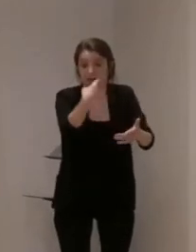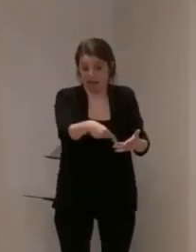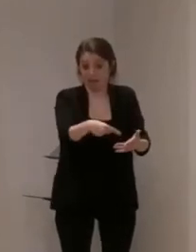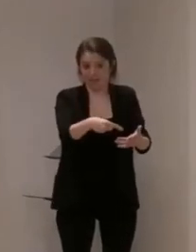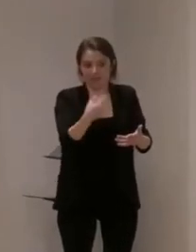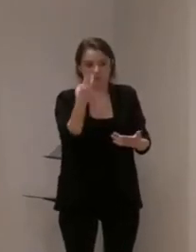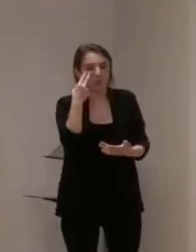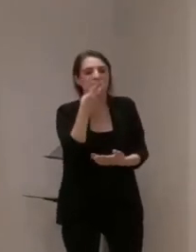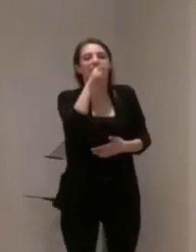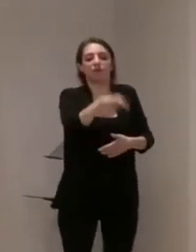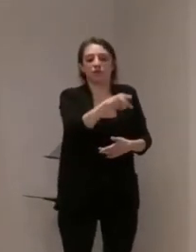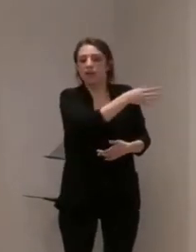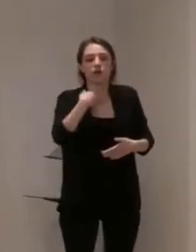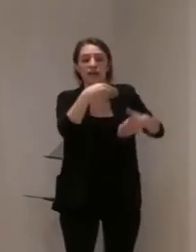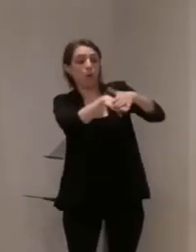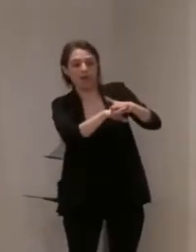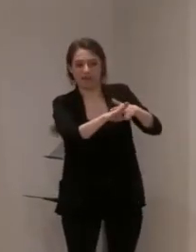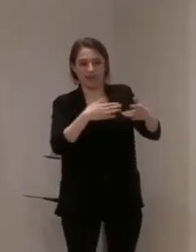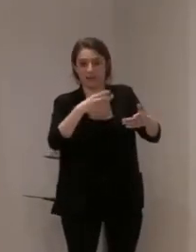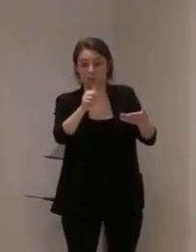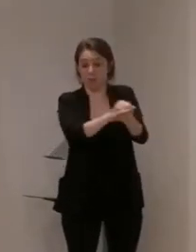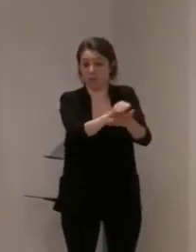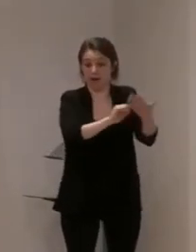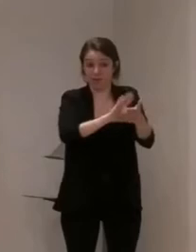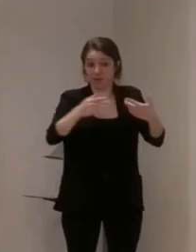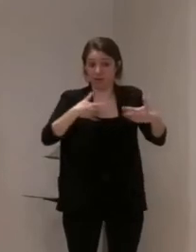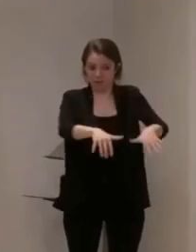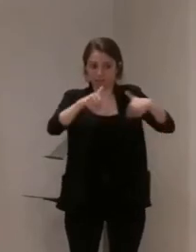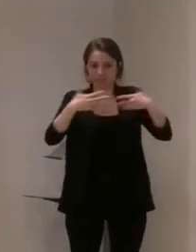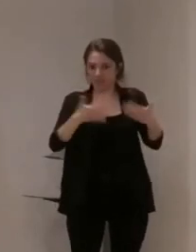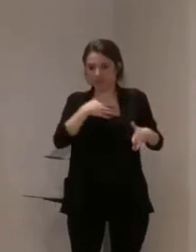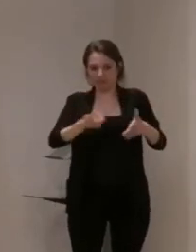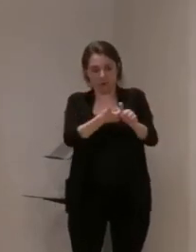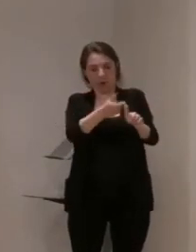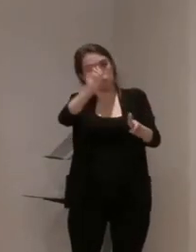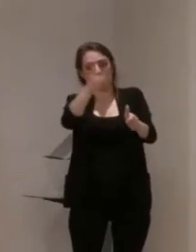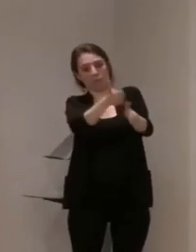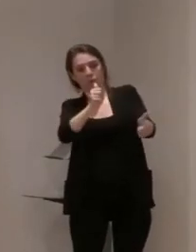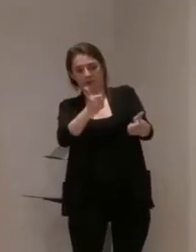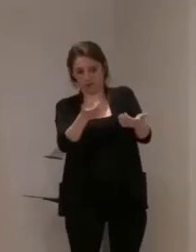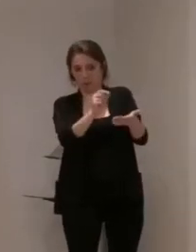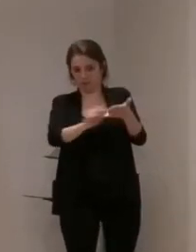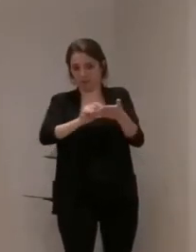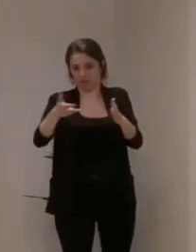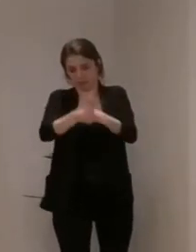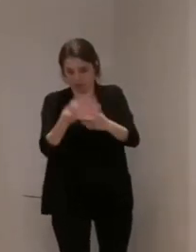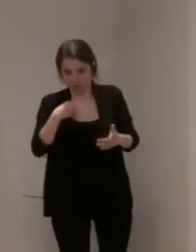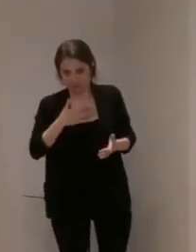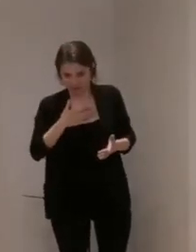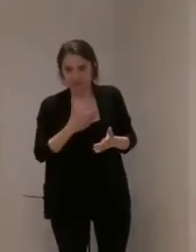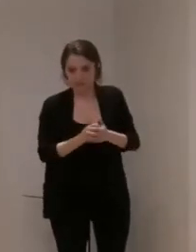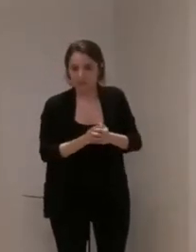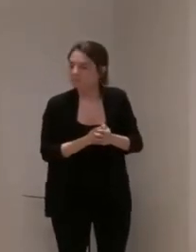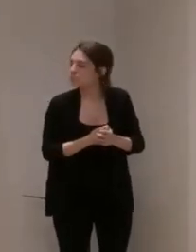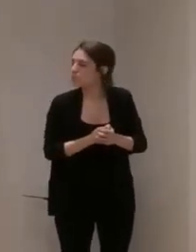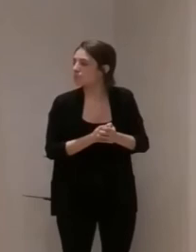reconeixement, perquè no deixa de ser aquestes tortures i tot això un trauma. La gent que explica allò, que explica allò de